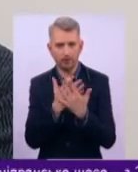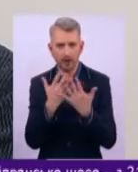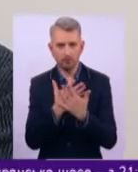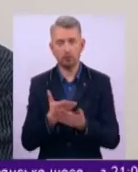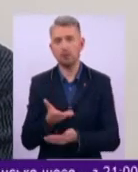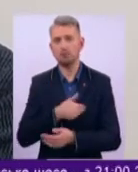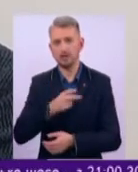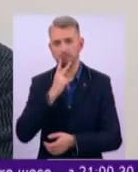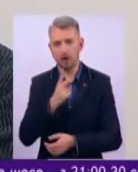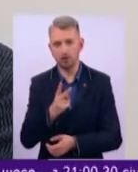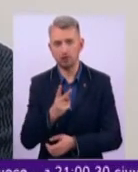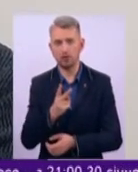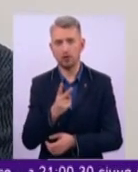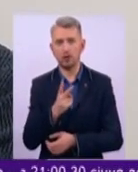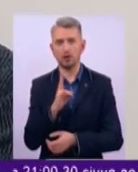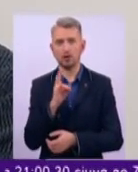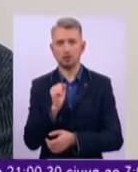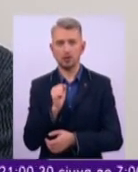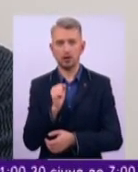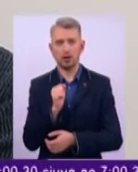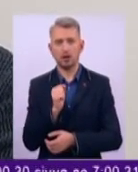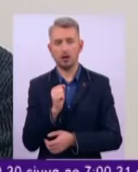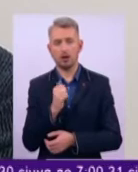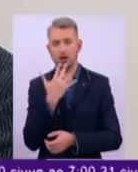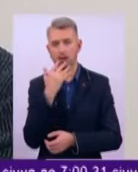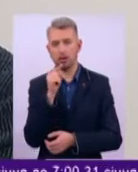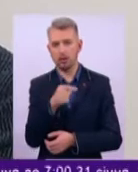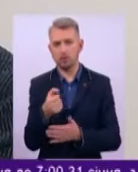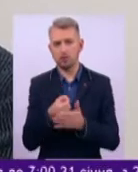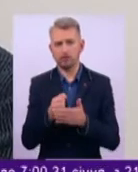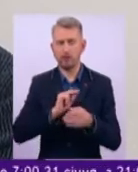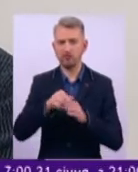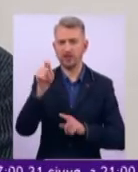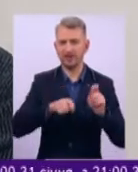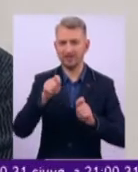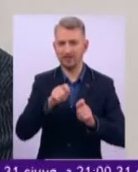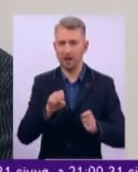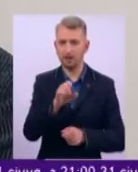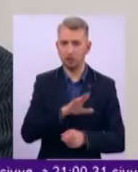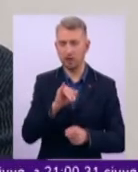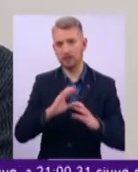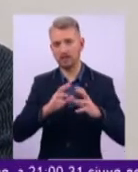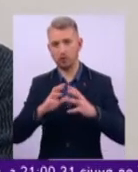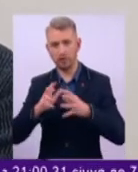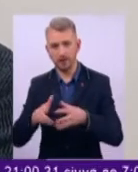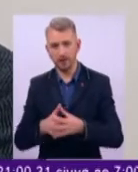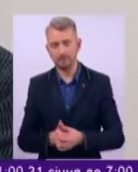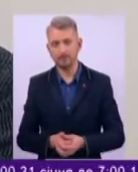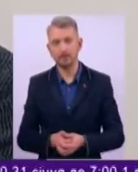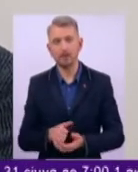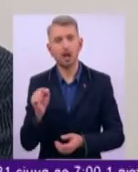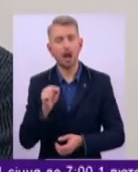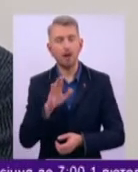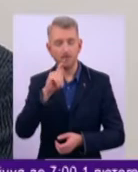Ми бачимо на зовнішні ринки просування через фестивалі європейські та світові, а